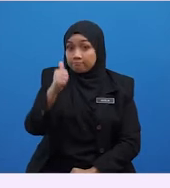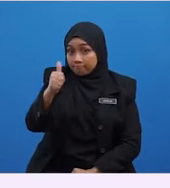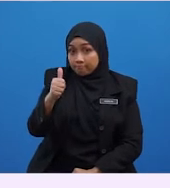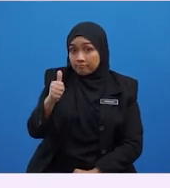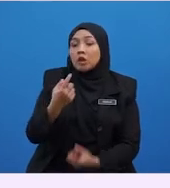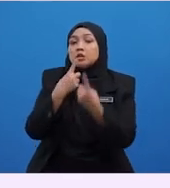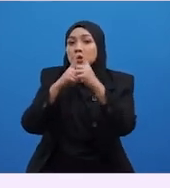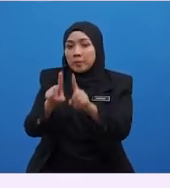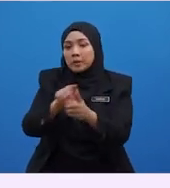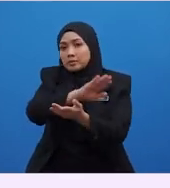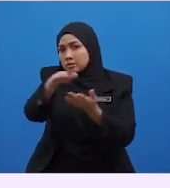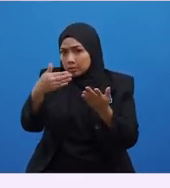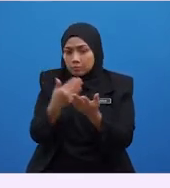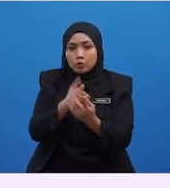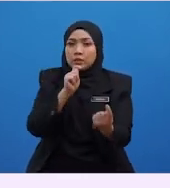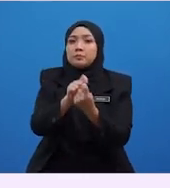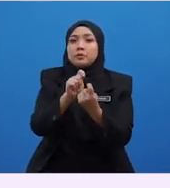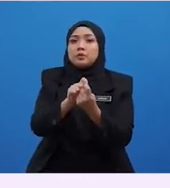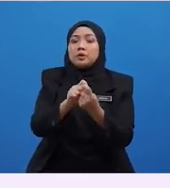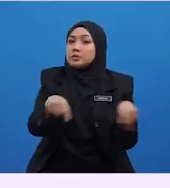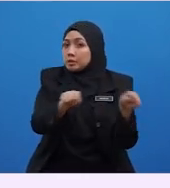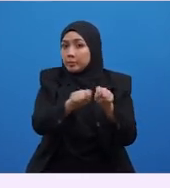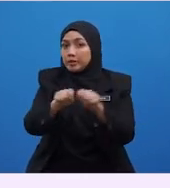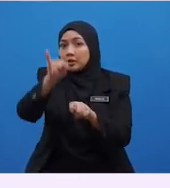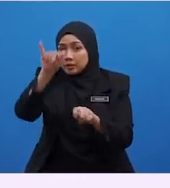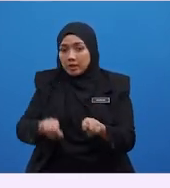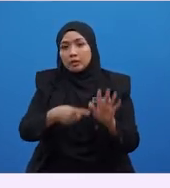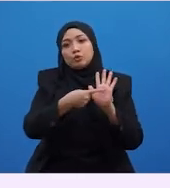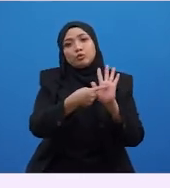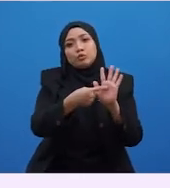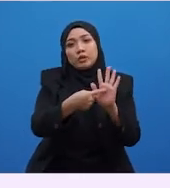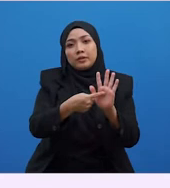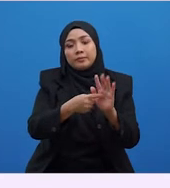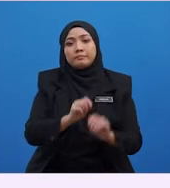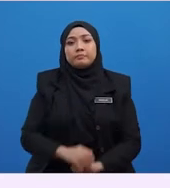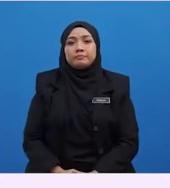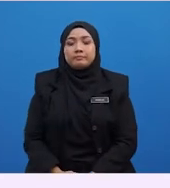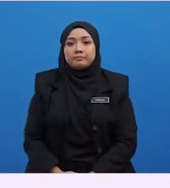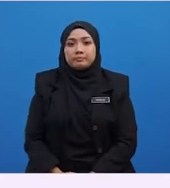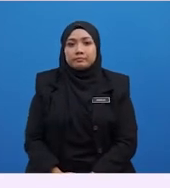Bagus, jawapan kamu semua tepat seperti dipaparkan ini.